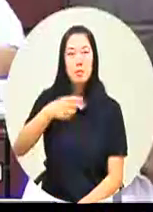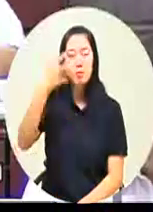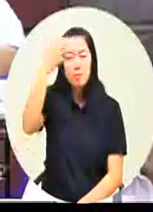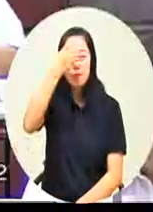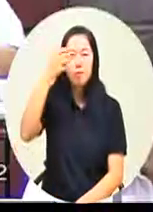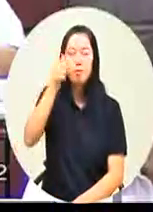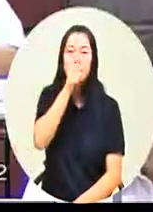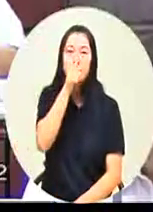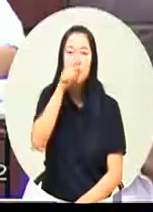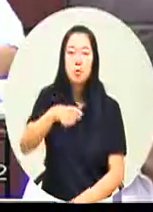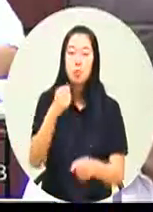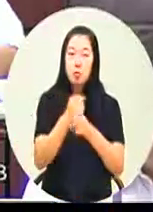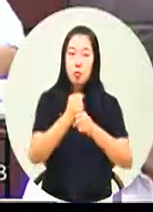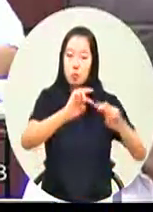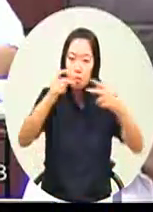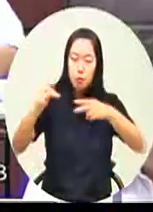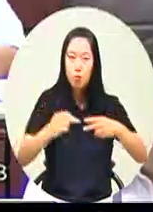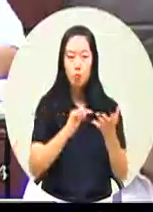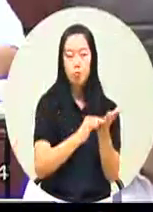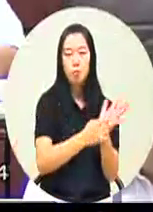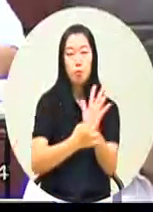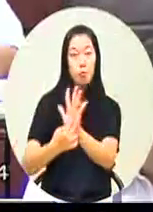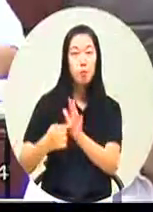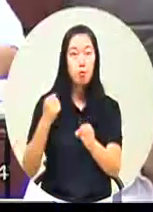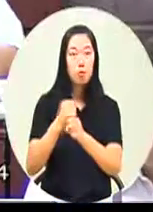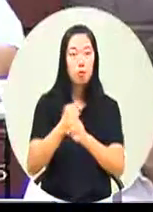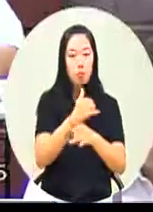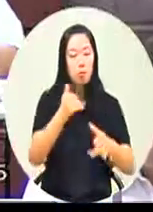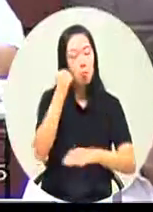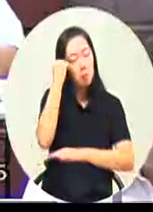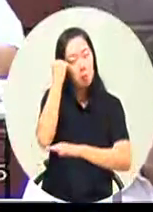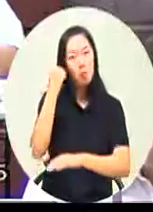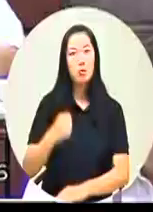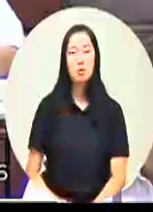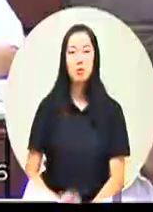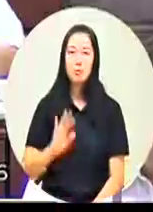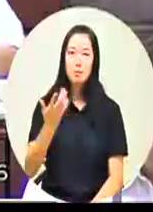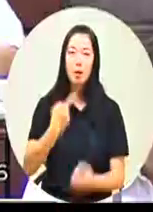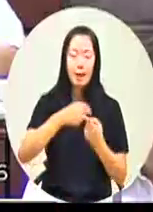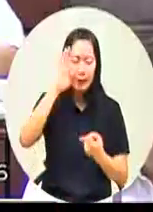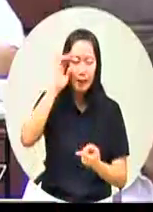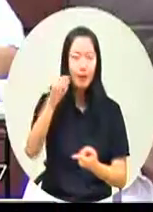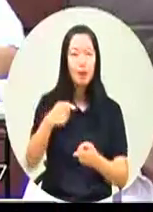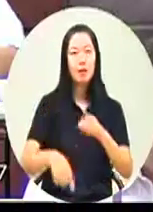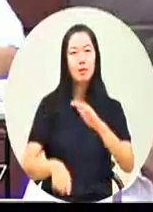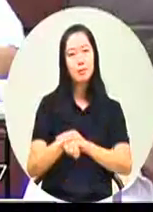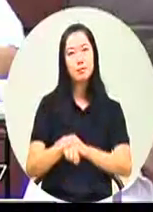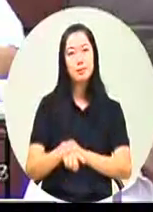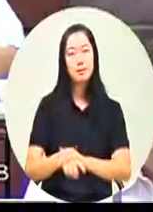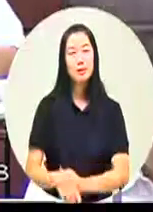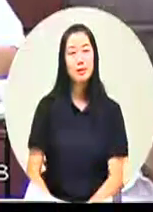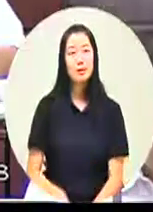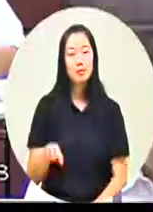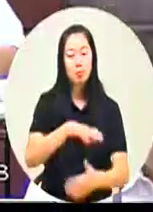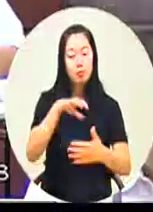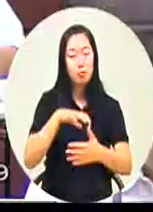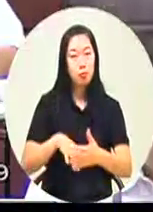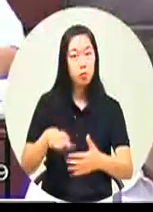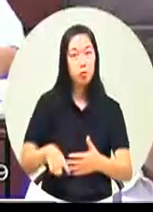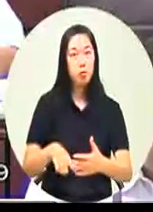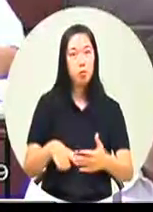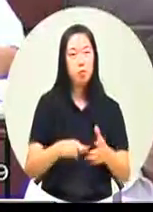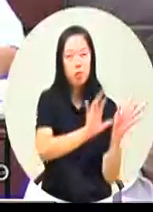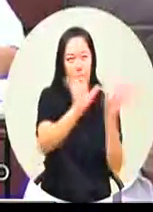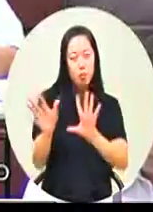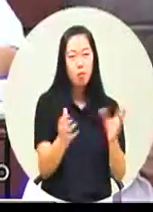一个整理，然后发展出非常有特色的民宿，但是很抱歉他就是非法的，所以在这个过程里面越来越多这样的状况发